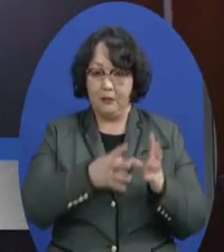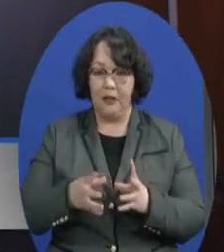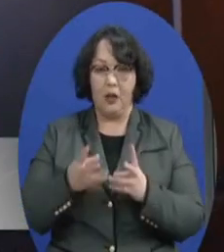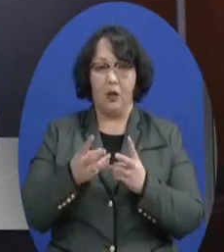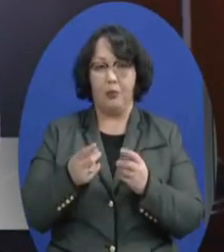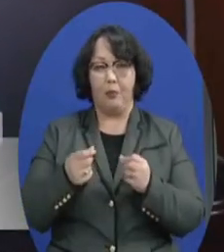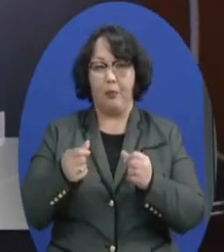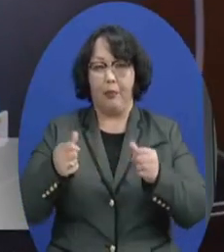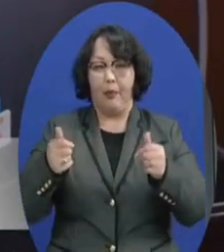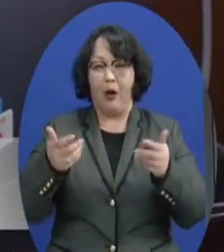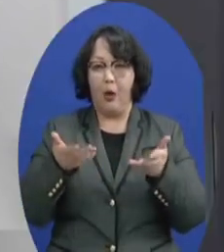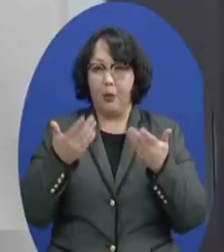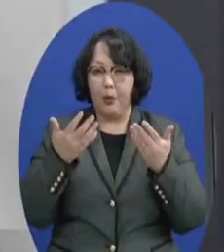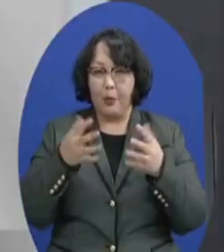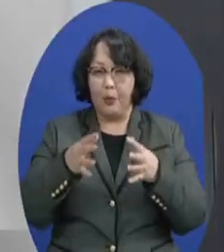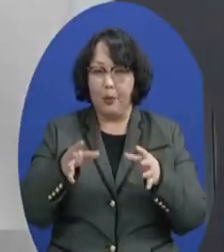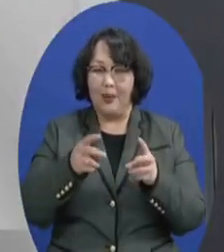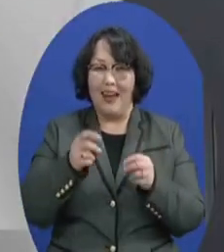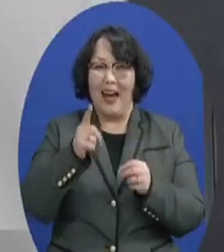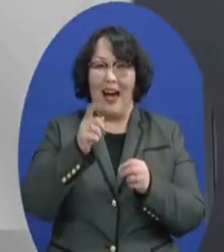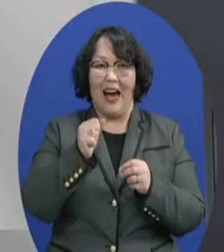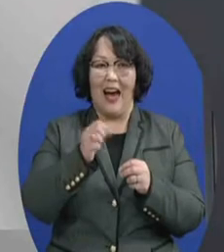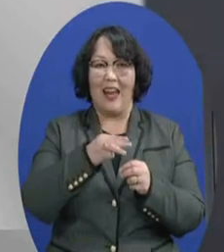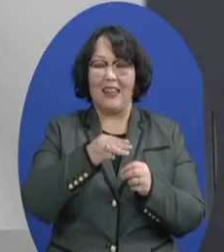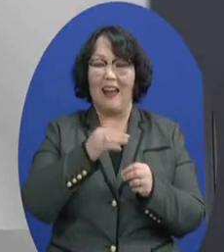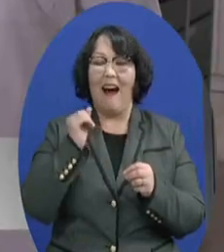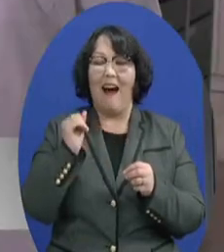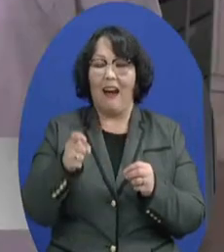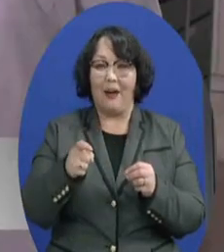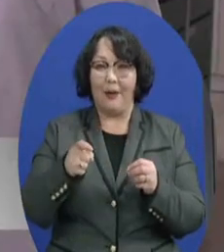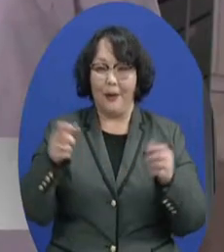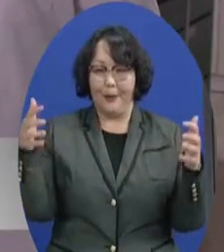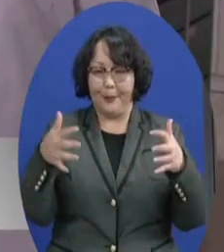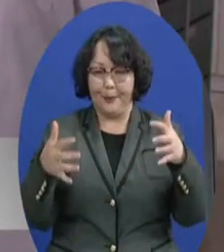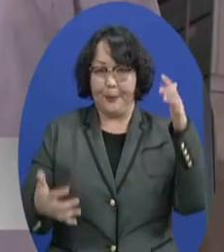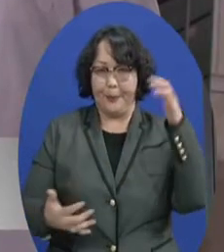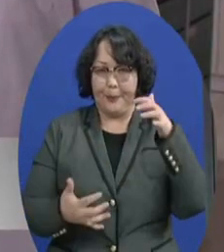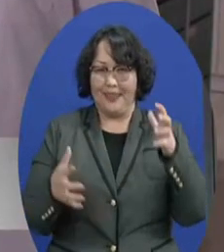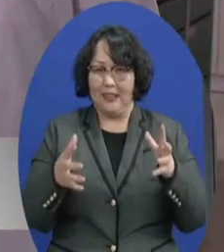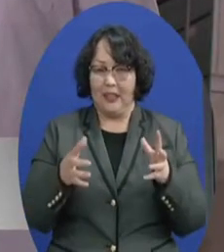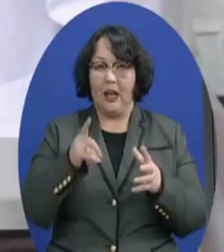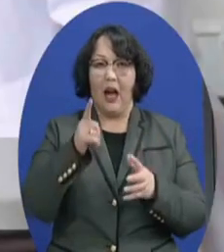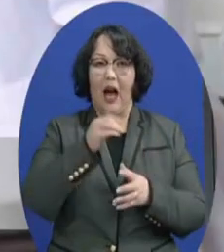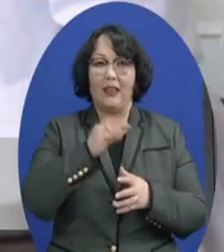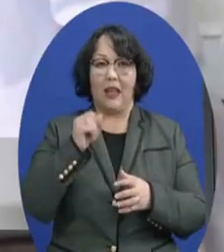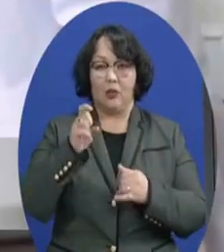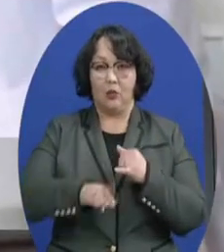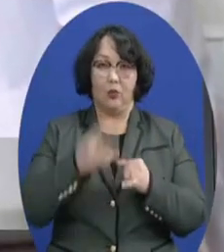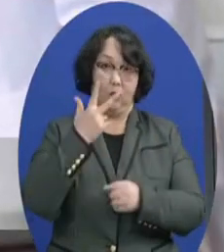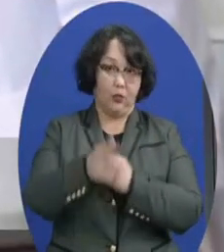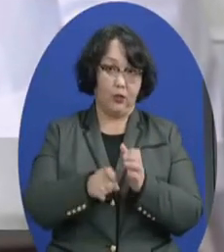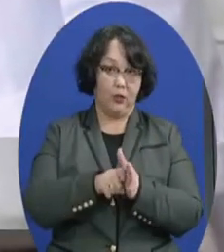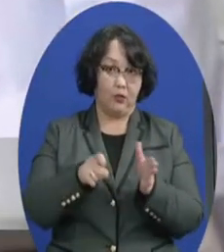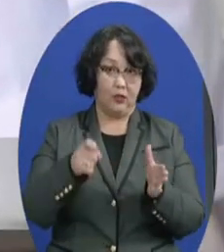төр бол хөдөөж хөксүүлийн мэрэгчлэлтэнүүдтэй хамтран энэ ажлыг сүүлийн 3 жил дараалан хийж байна.